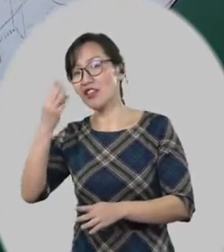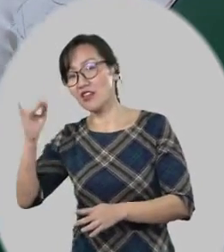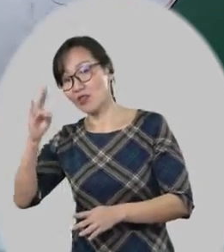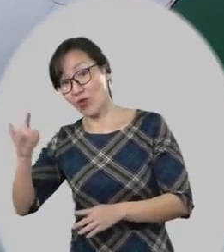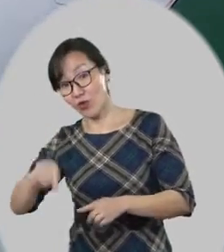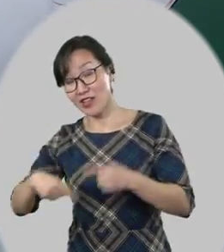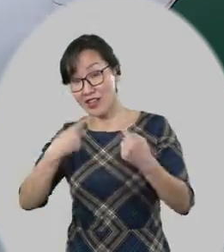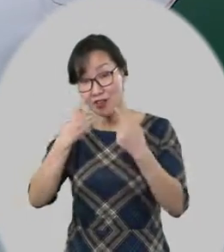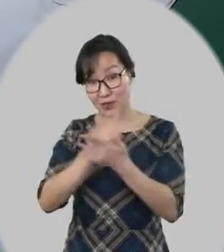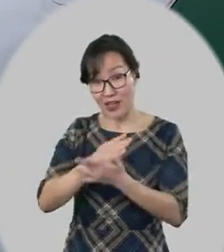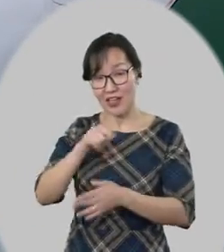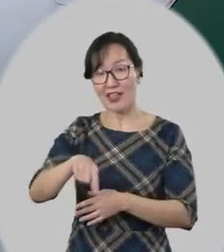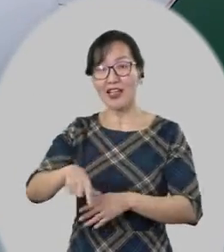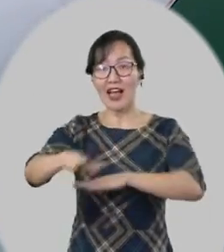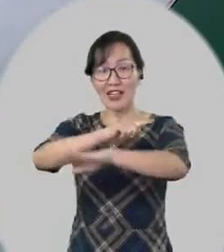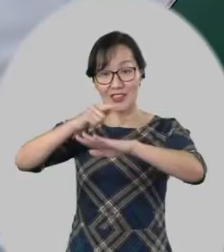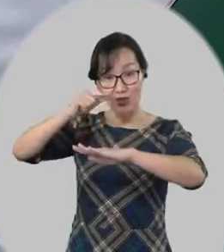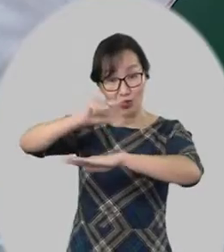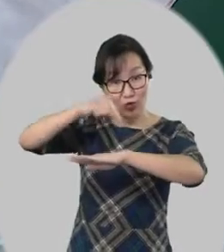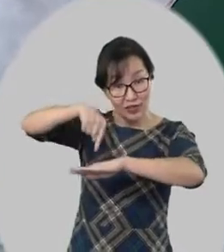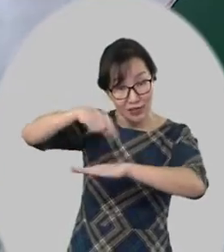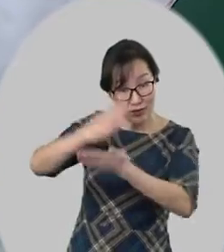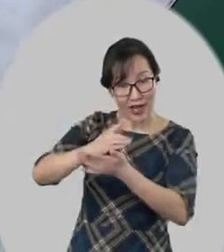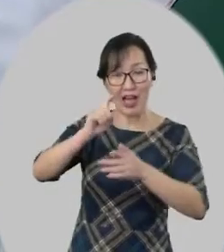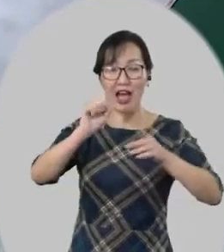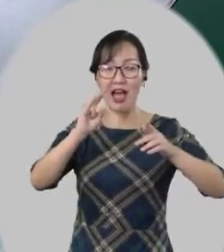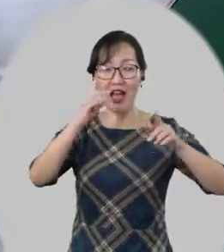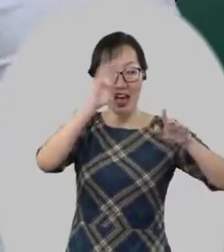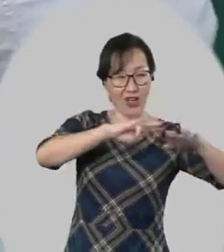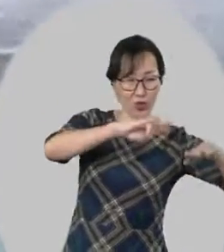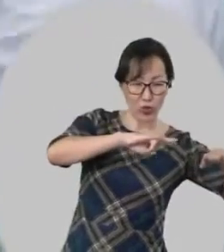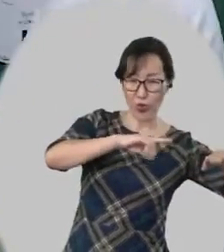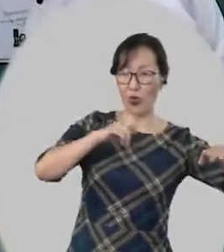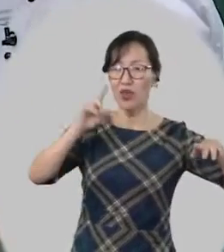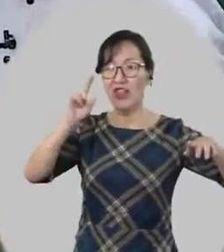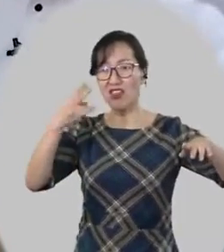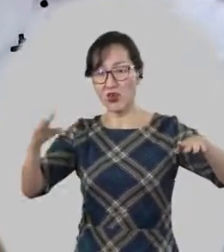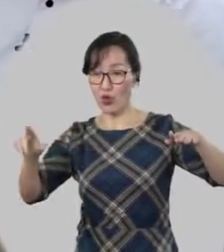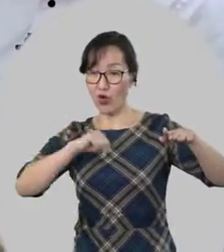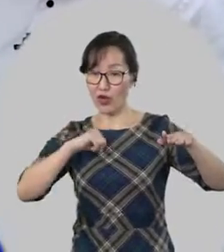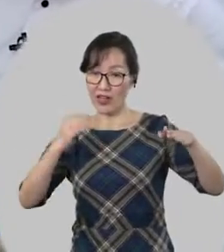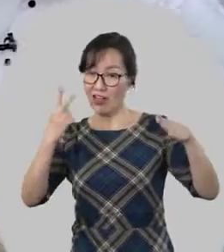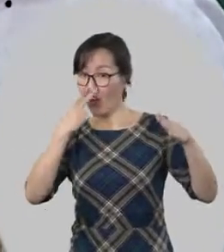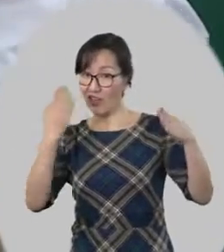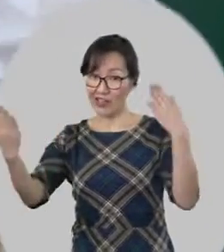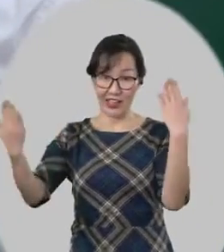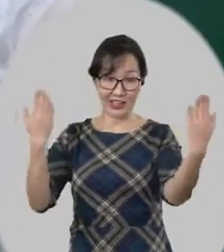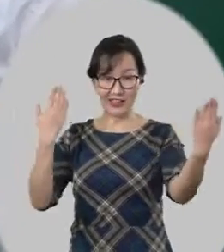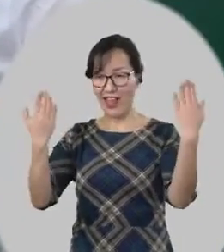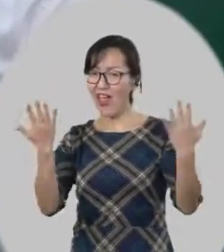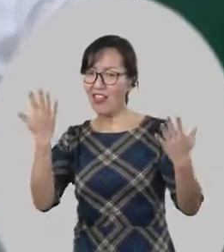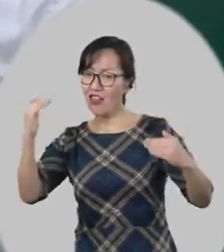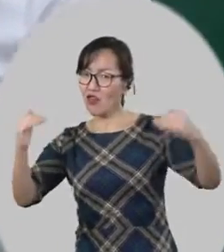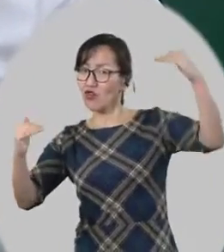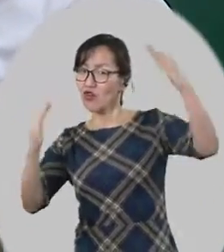одоо бүгдээрээ газрын зураг дээр байгаа Хангай нуруу, Хинтийн нуруугаа хоорондоо ажиглаад аль нь илүү өндөр байгаа юм